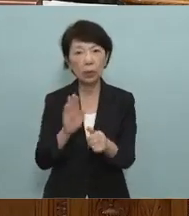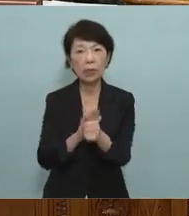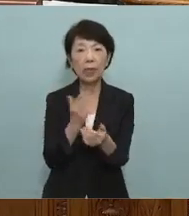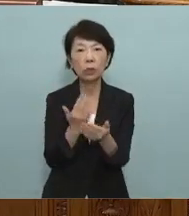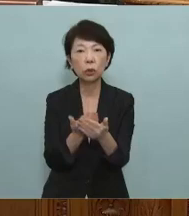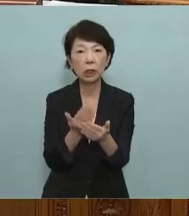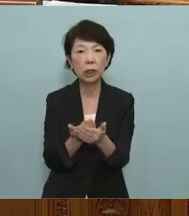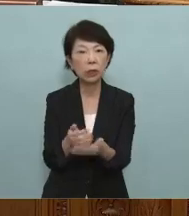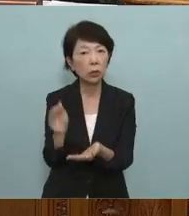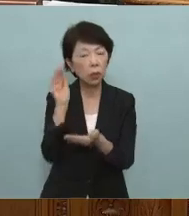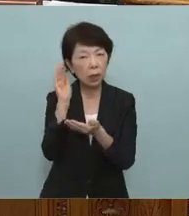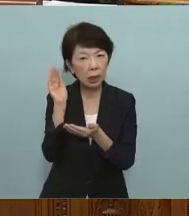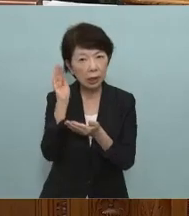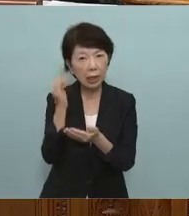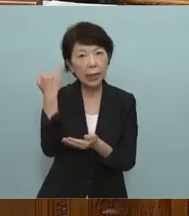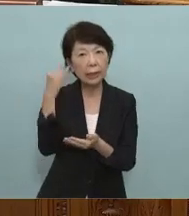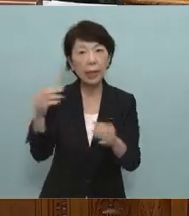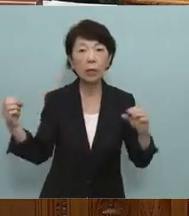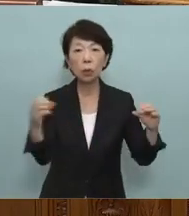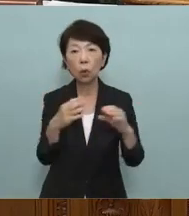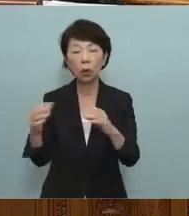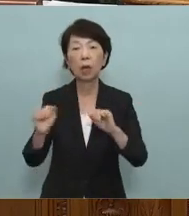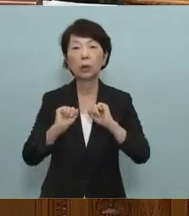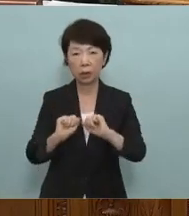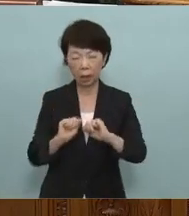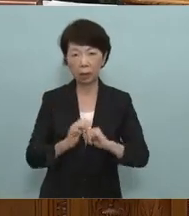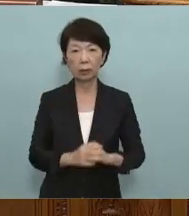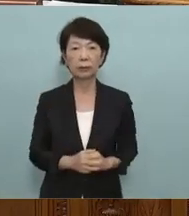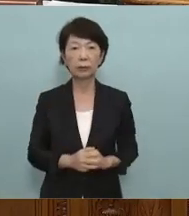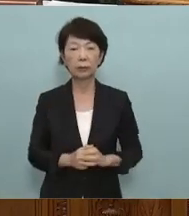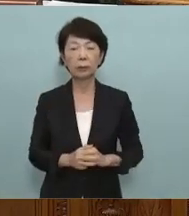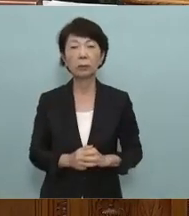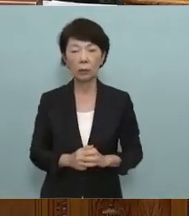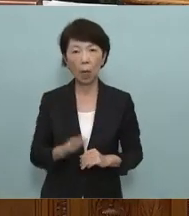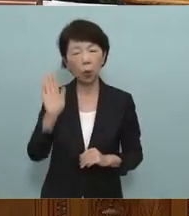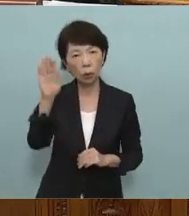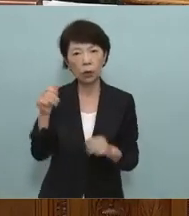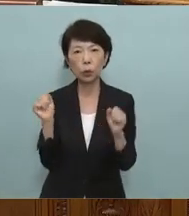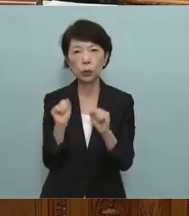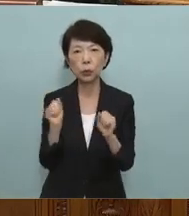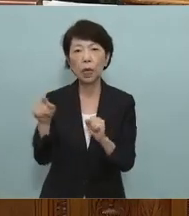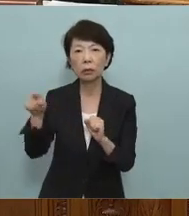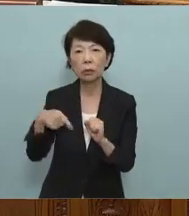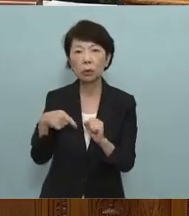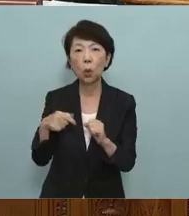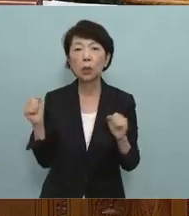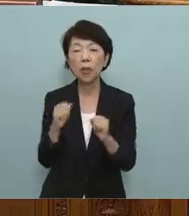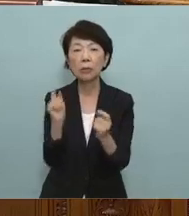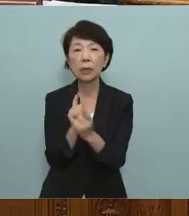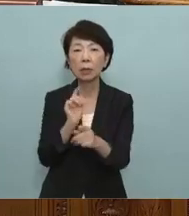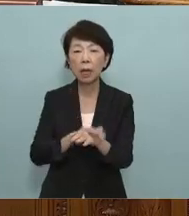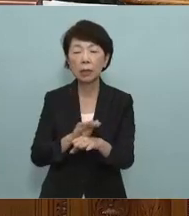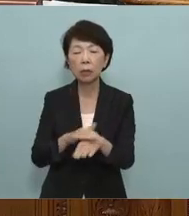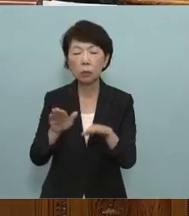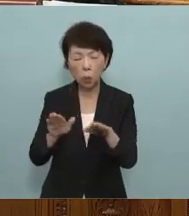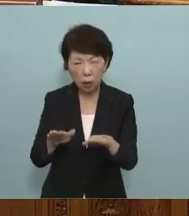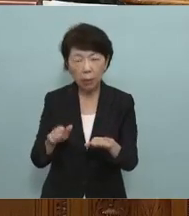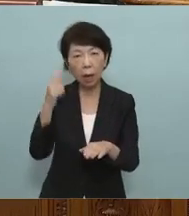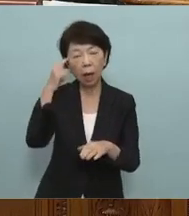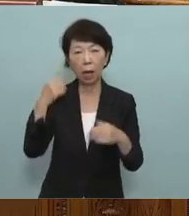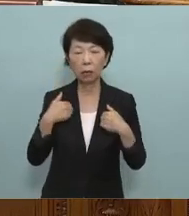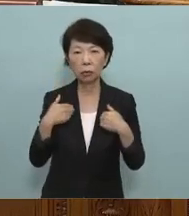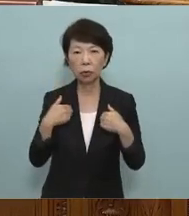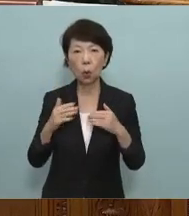ーズを伺い、意見交換を行ってきました。冬場を前に寒さ対策が急務であり、住宅